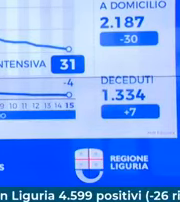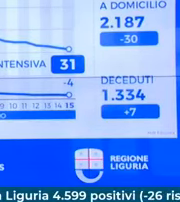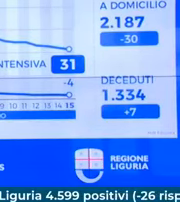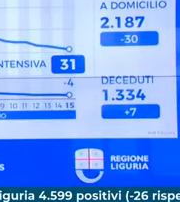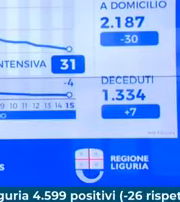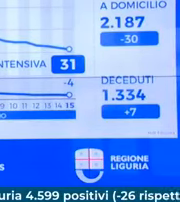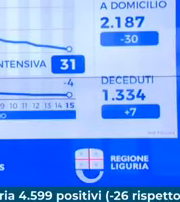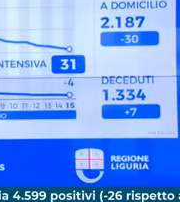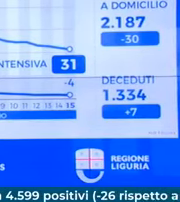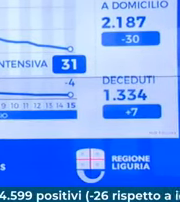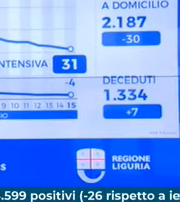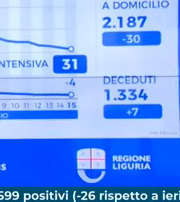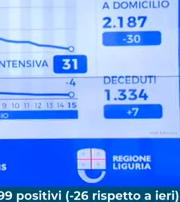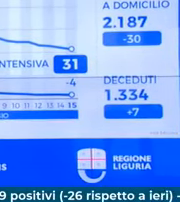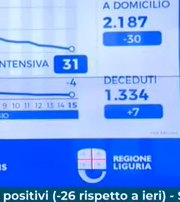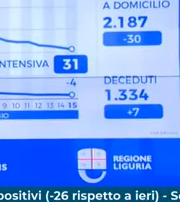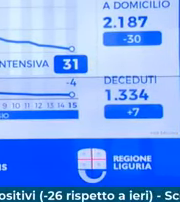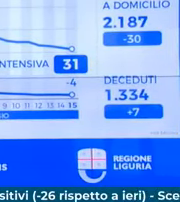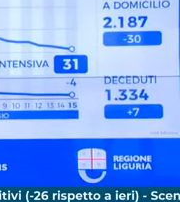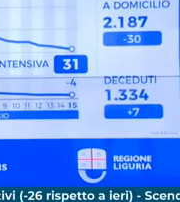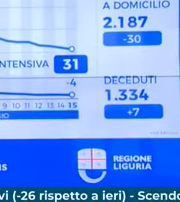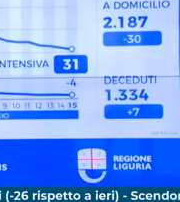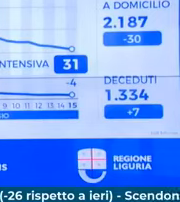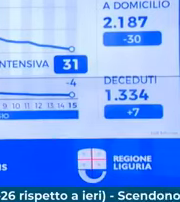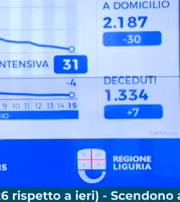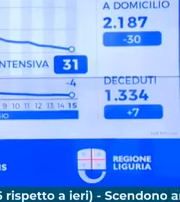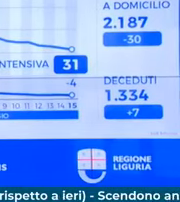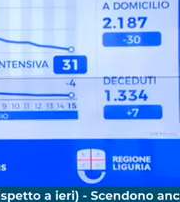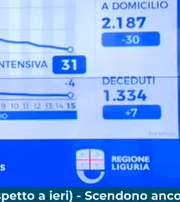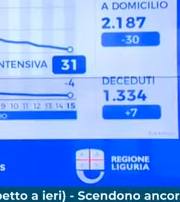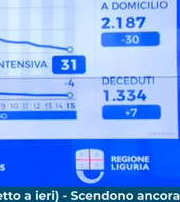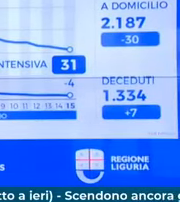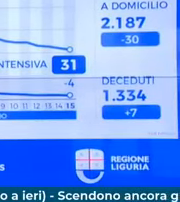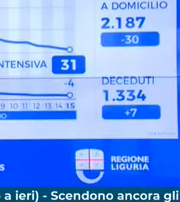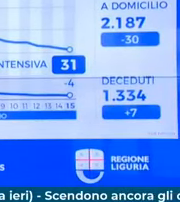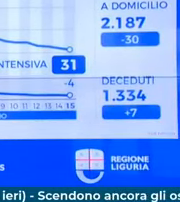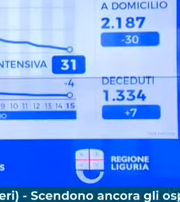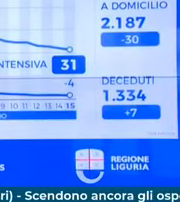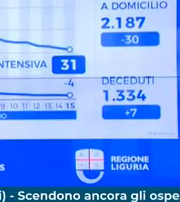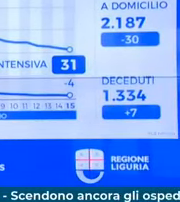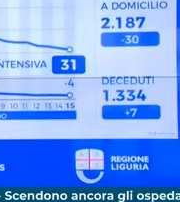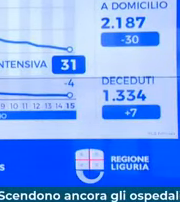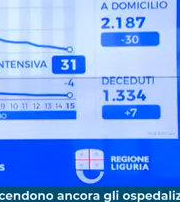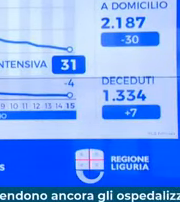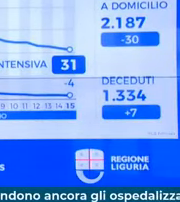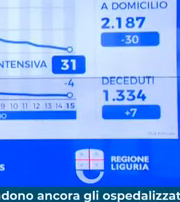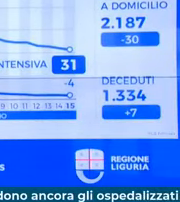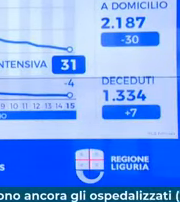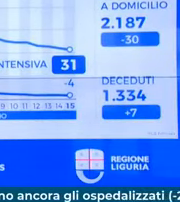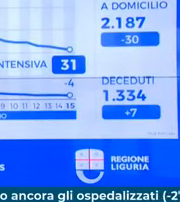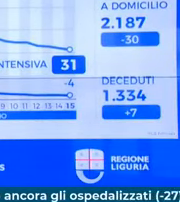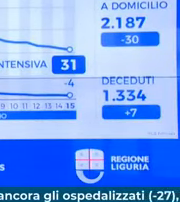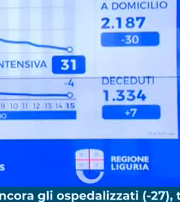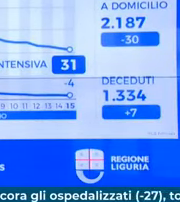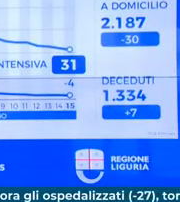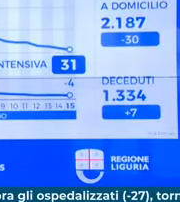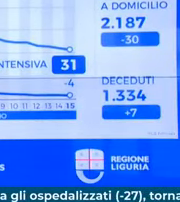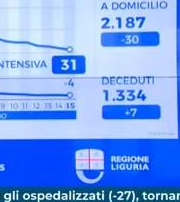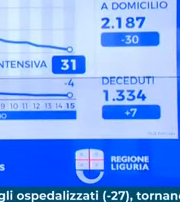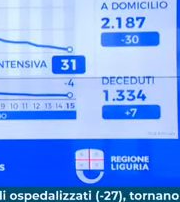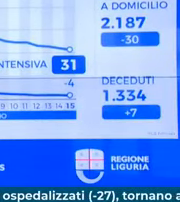una settimana che al San Martino non viene trasferito qualcuno in terapia intensiva dai reparti di malattie infettive. ASL